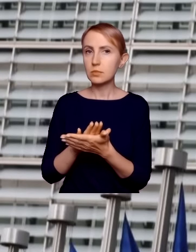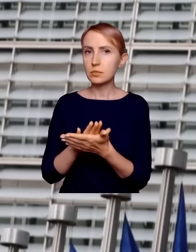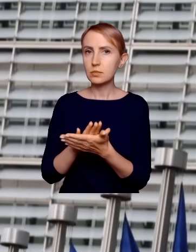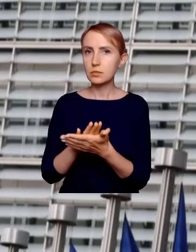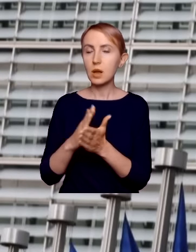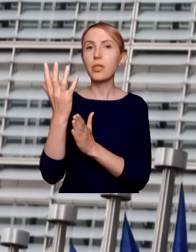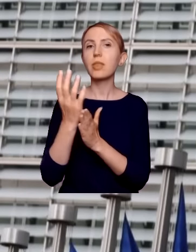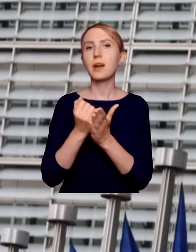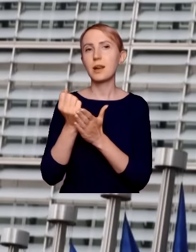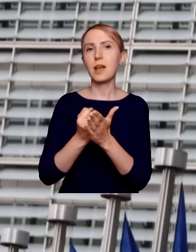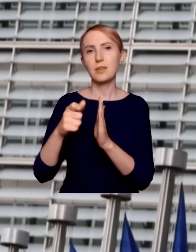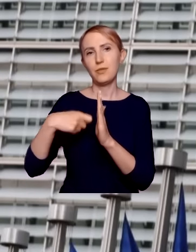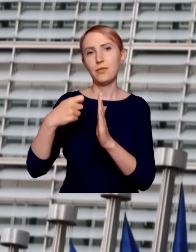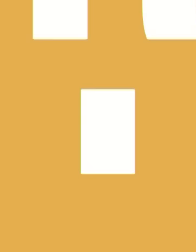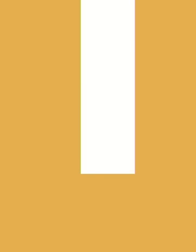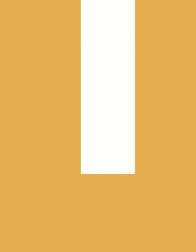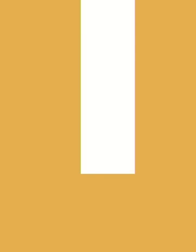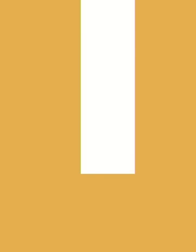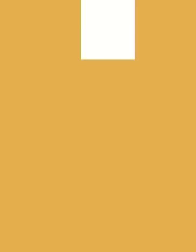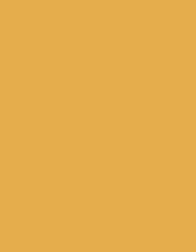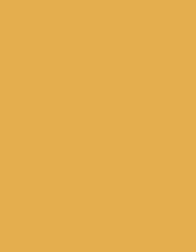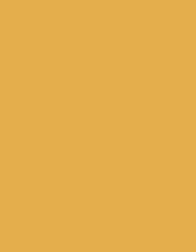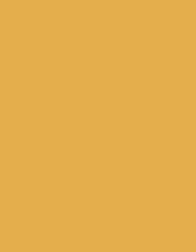nagranie z panem ministrem, posłuchajmy.